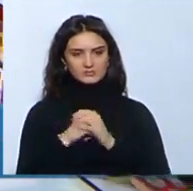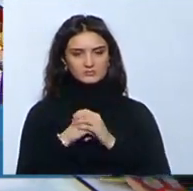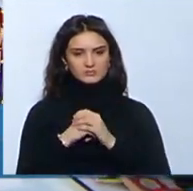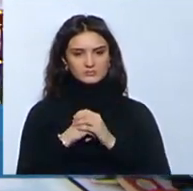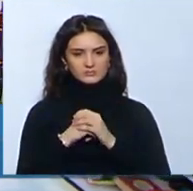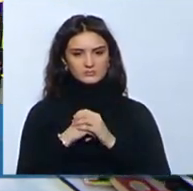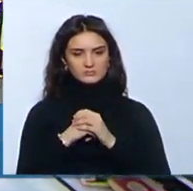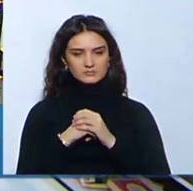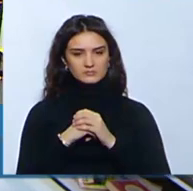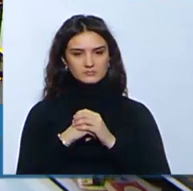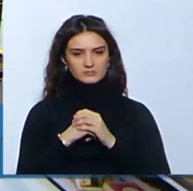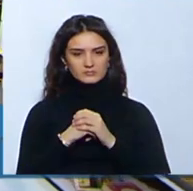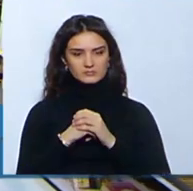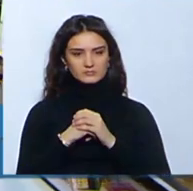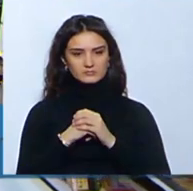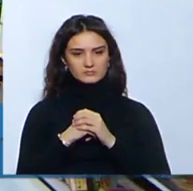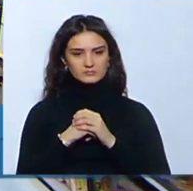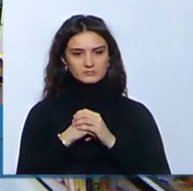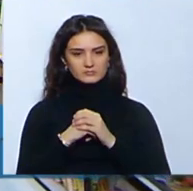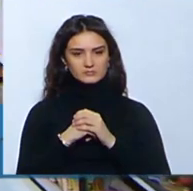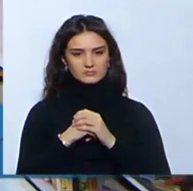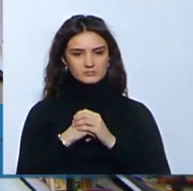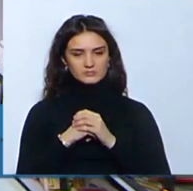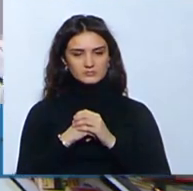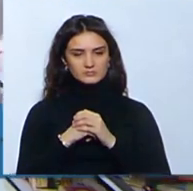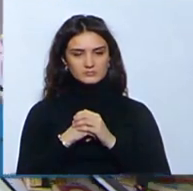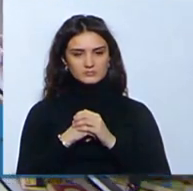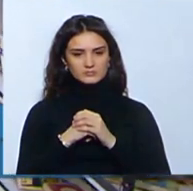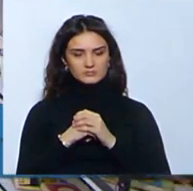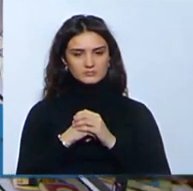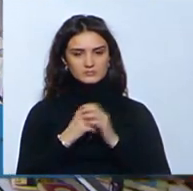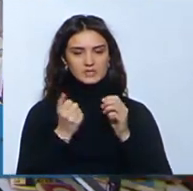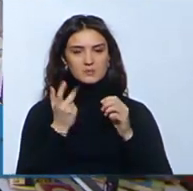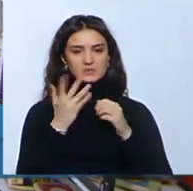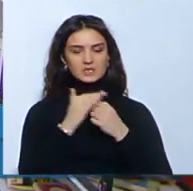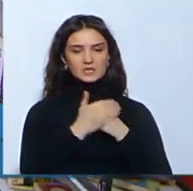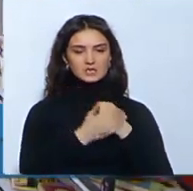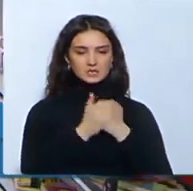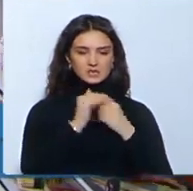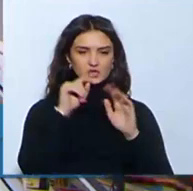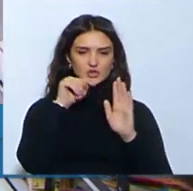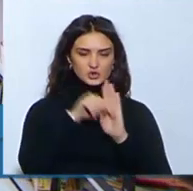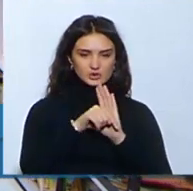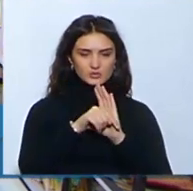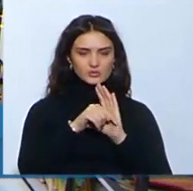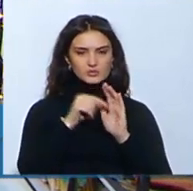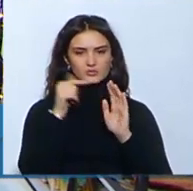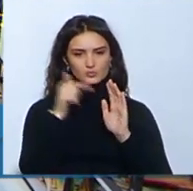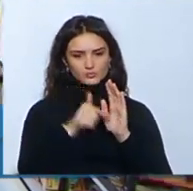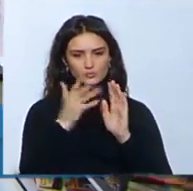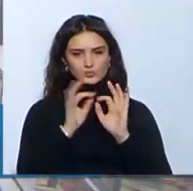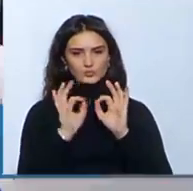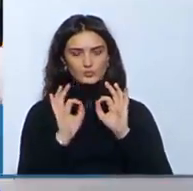ლოკალიზაციისგან, დამაზიანებელი ფაქტორის დაზიანების ხარისხზე, ანუ რამდენად ზედაპირულია თუ ღრმა ეს დაზიანება და